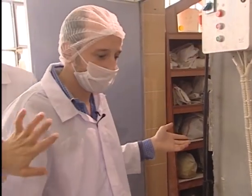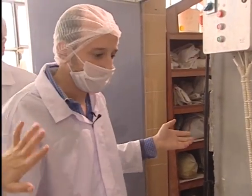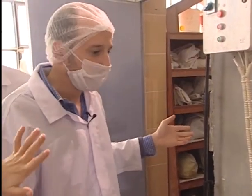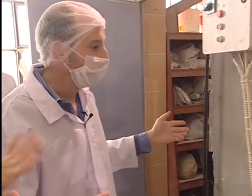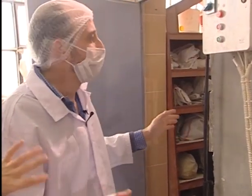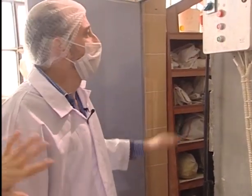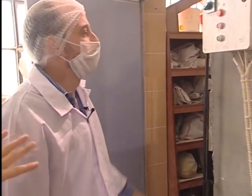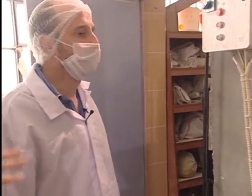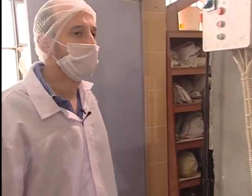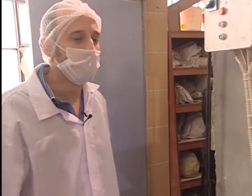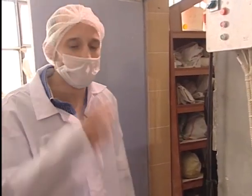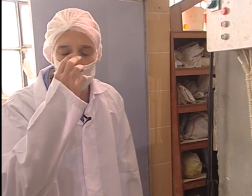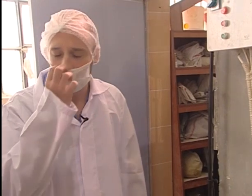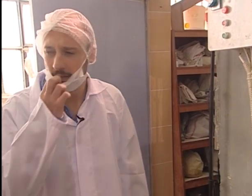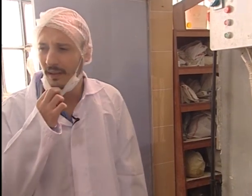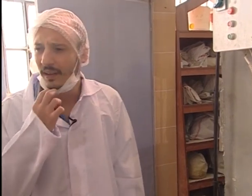bastı.